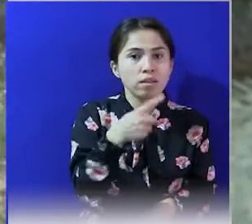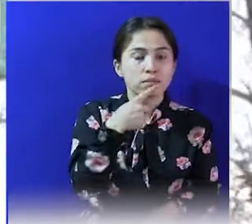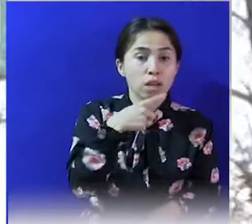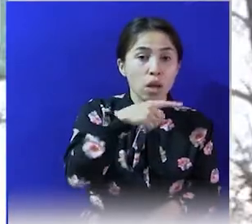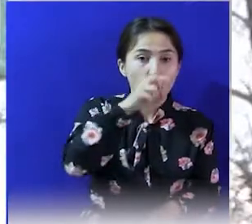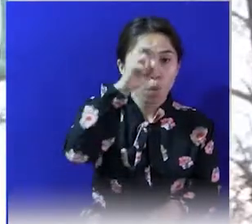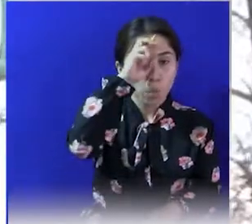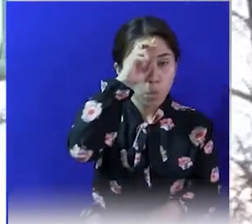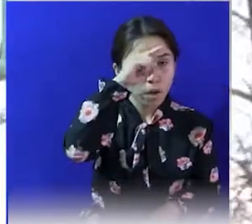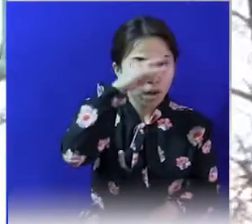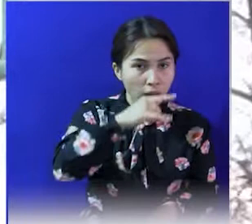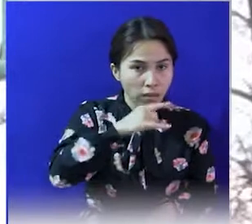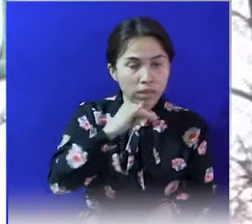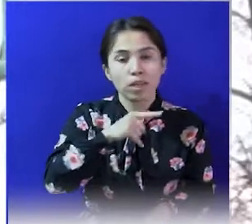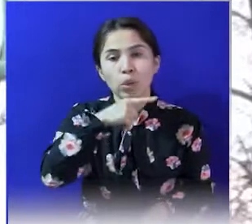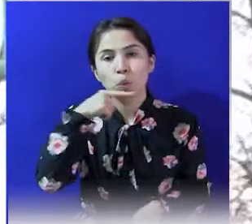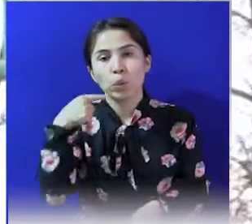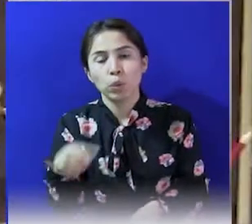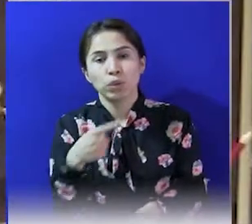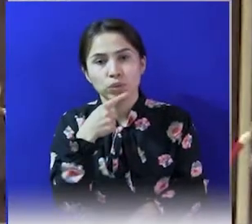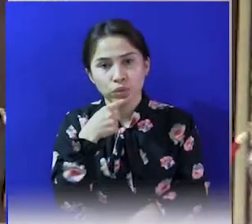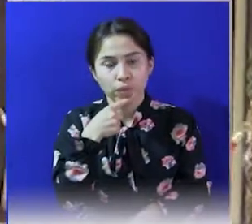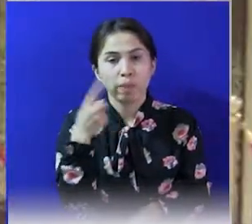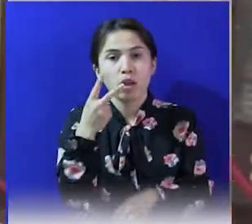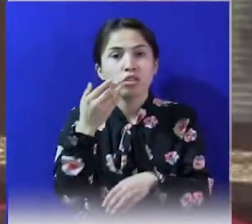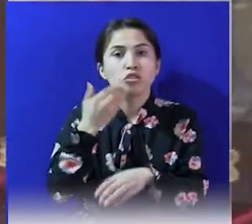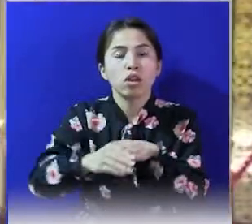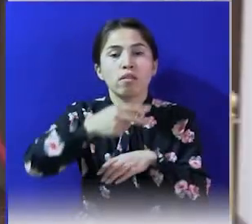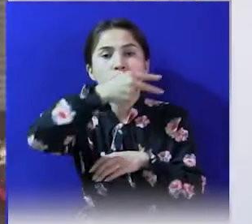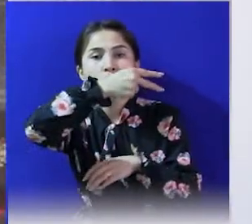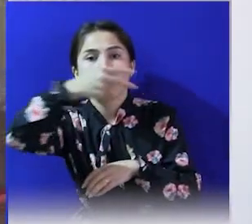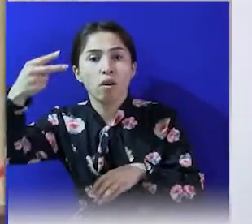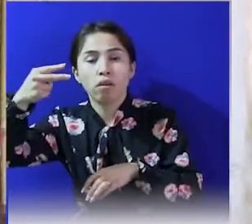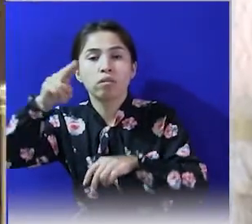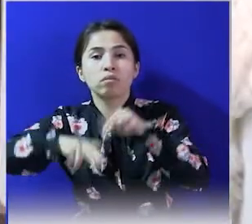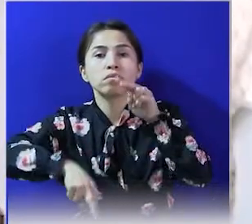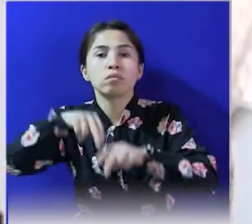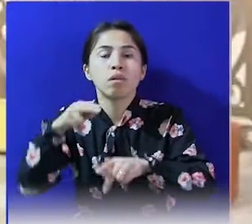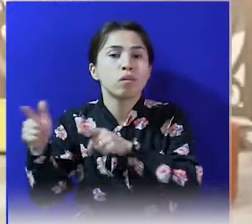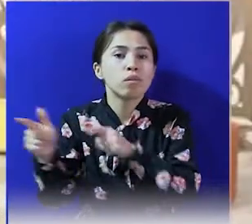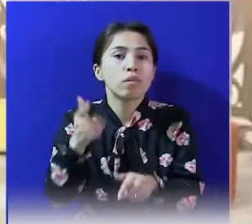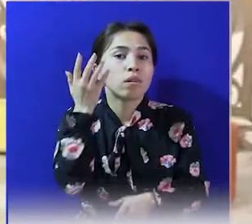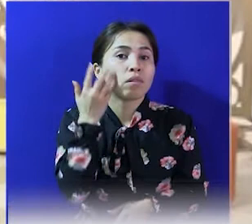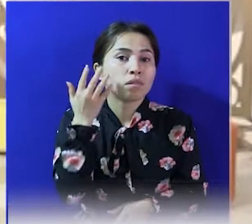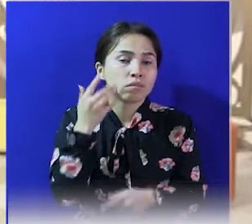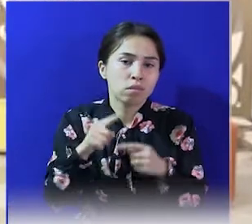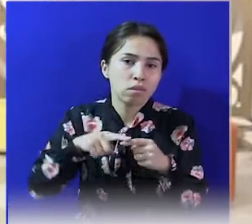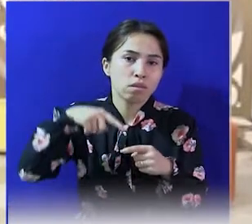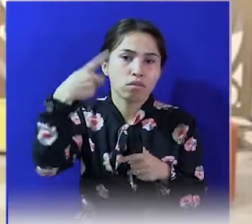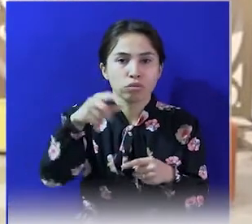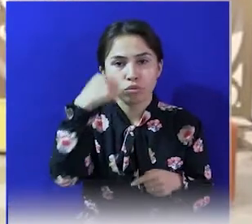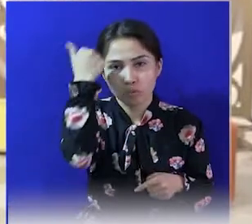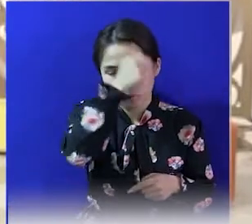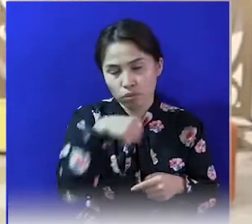учащихся. Обучение ведется на двух языках – государственном и русском. Вторую часть четырехэтажного здания, строительство которого еще не